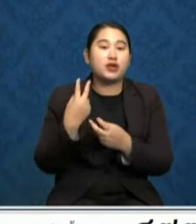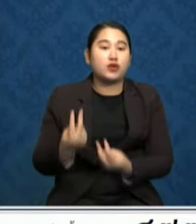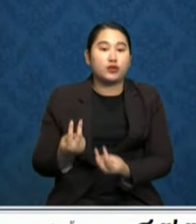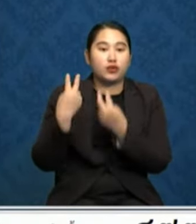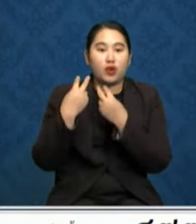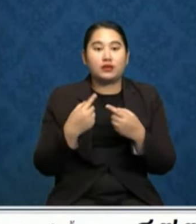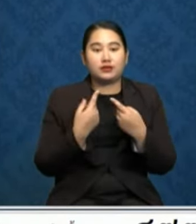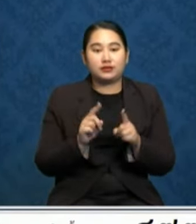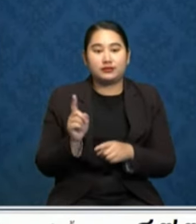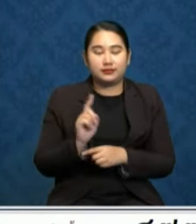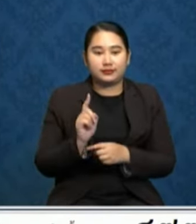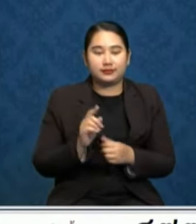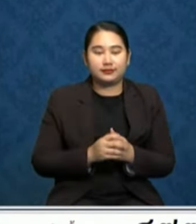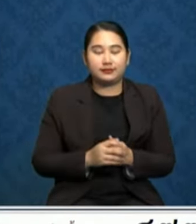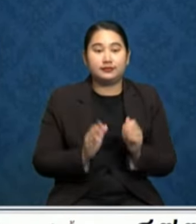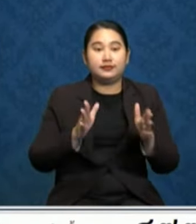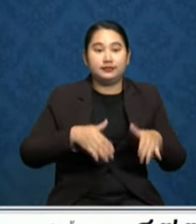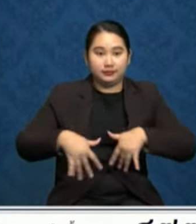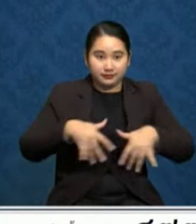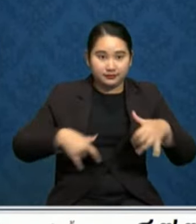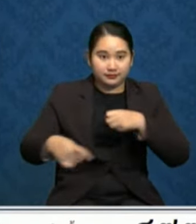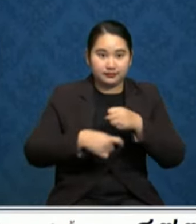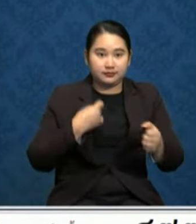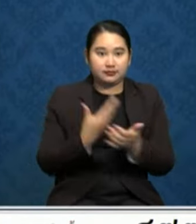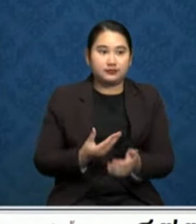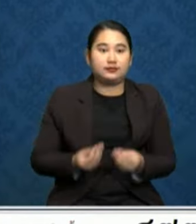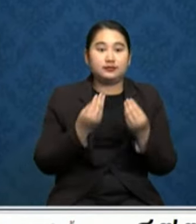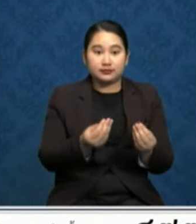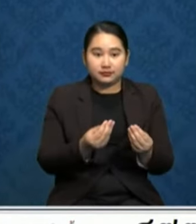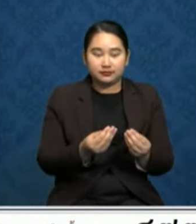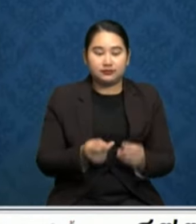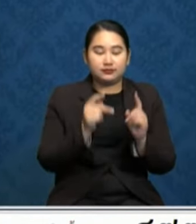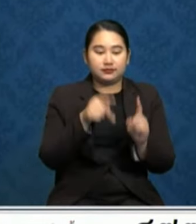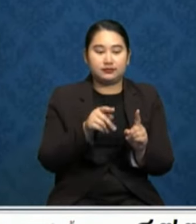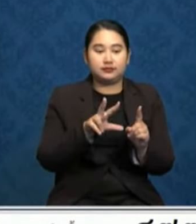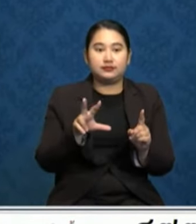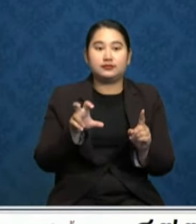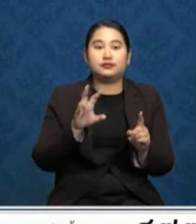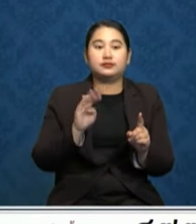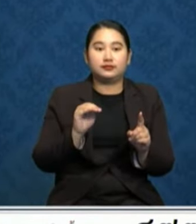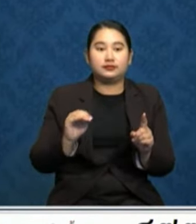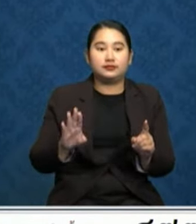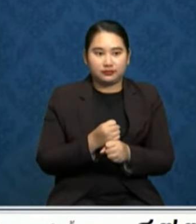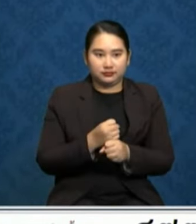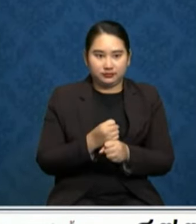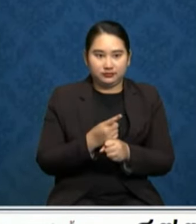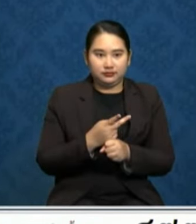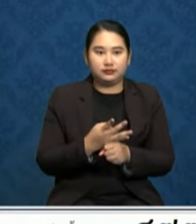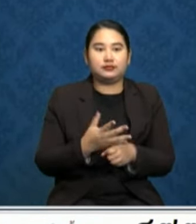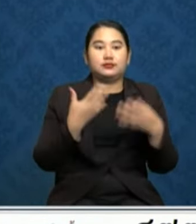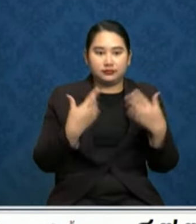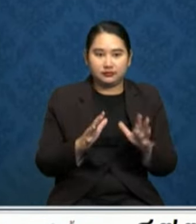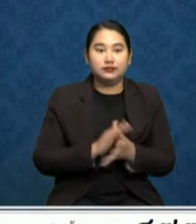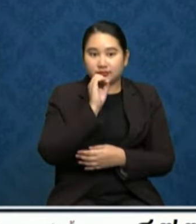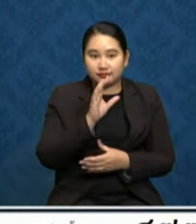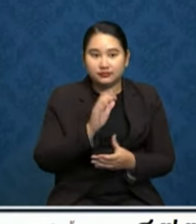แต่ชาวนาได้รับเงินชดเชยเพียงไร่ละ 1,340 บาทมาเป็นเวลา3ปีติด